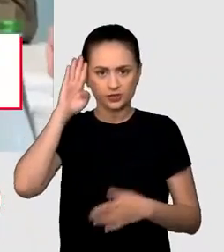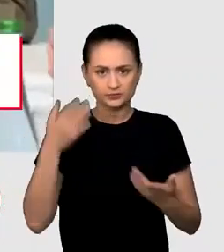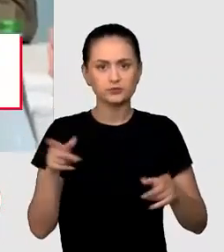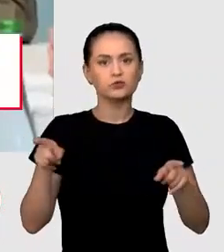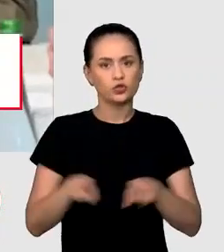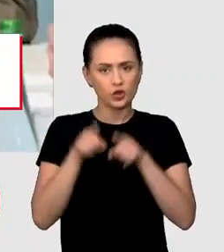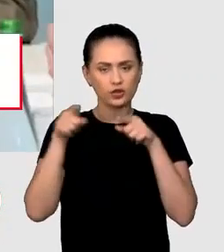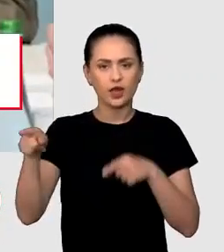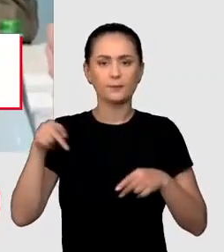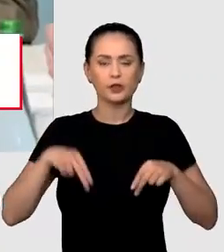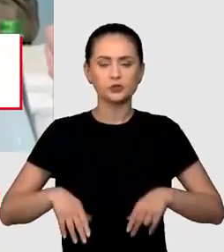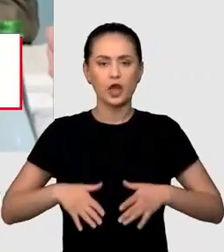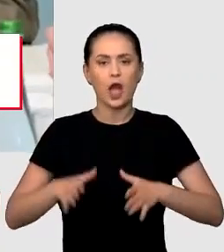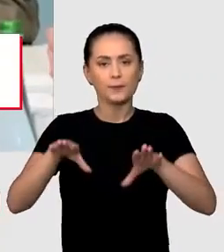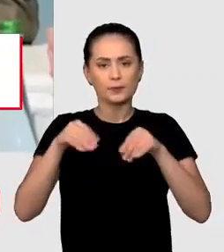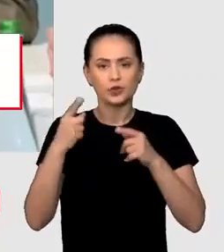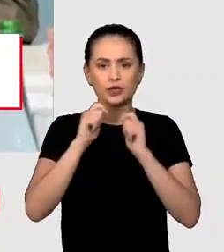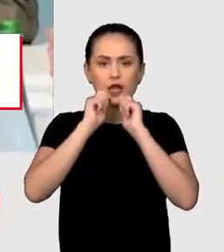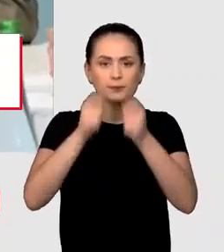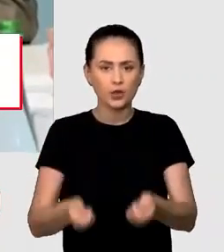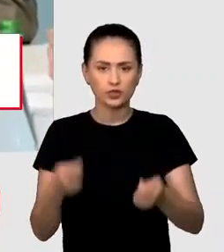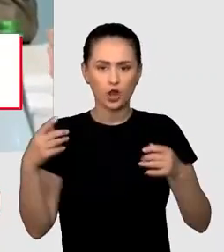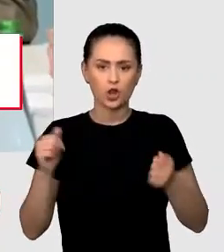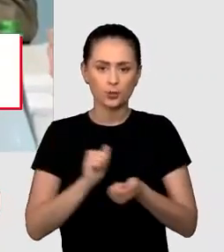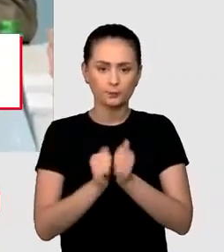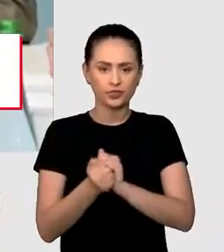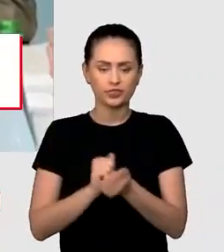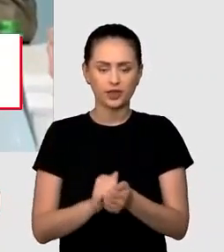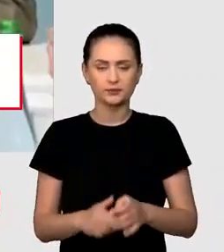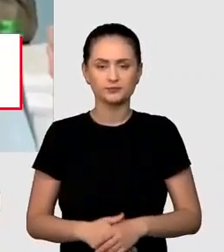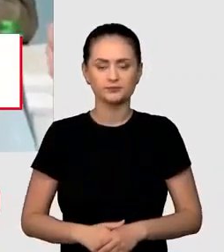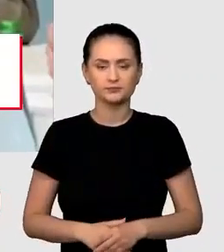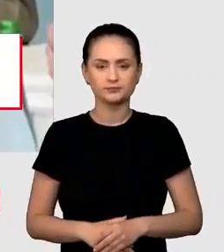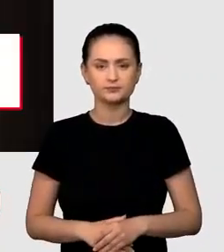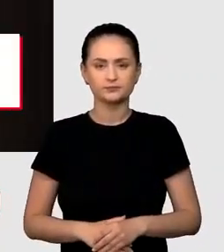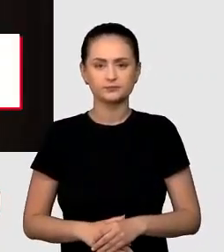soldații. Totodată, Zelensky a primit și un raport de luptă.